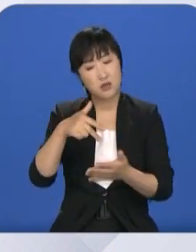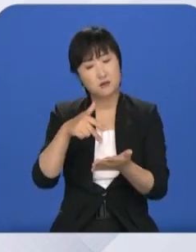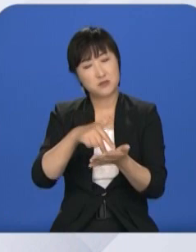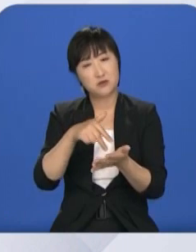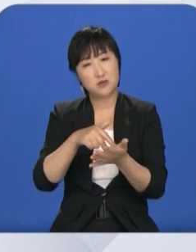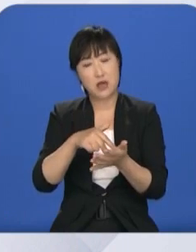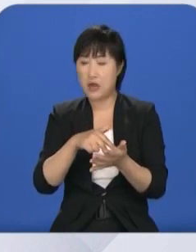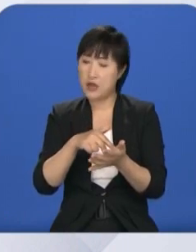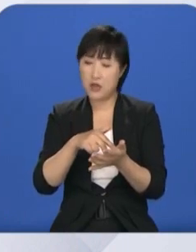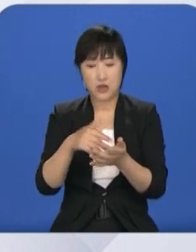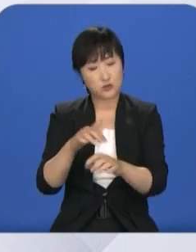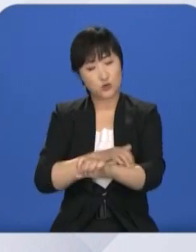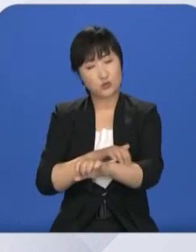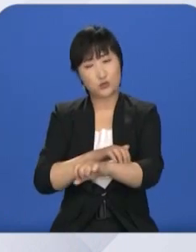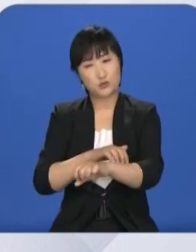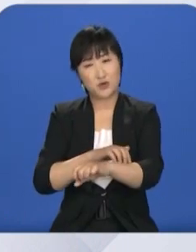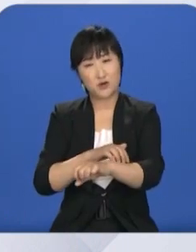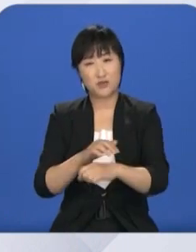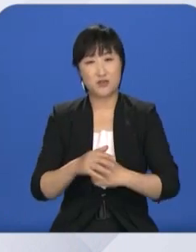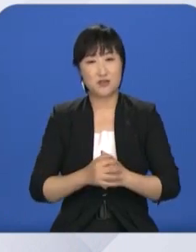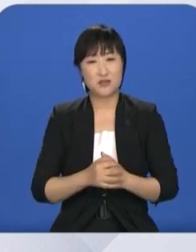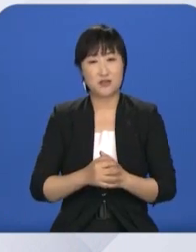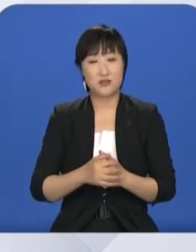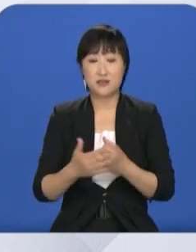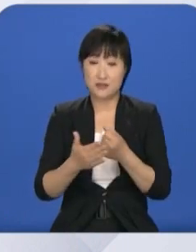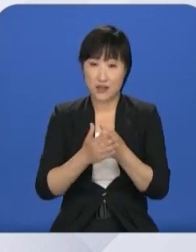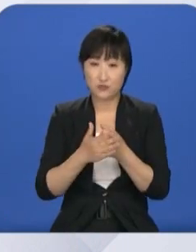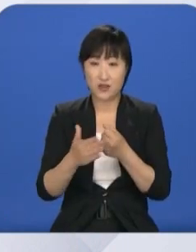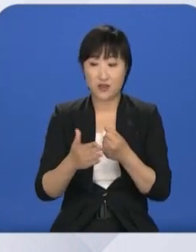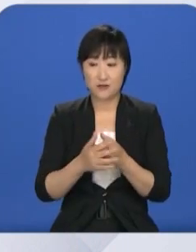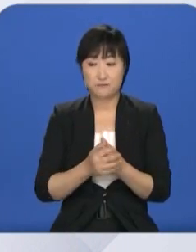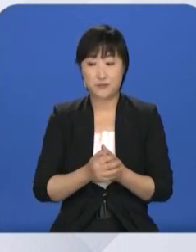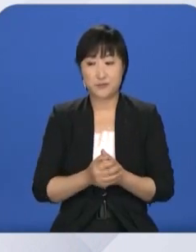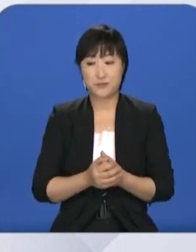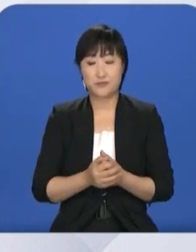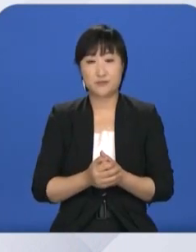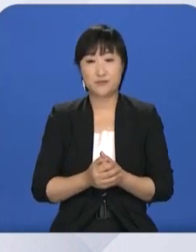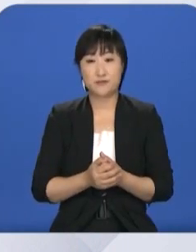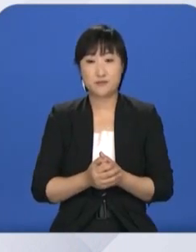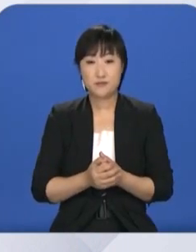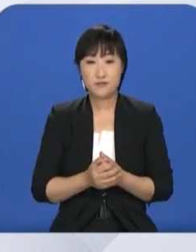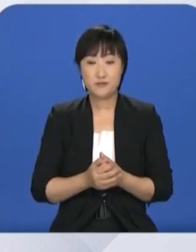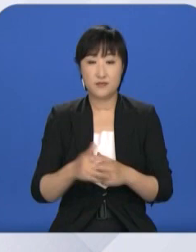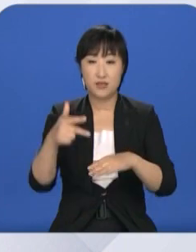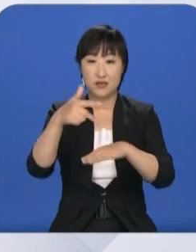관광객들로서는 불편을 가지고 있다고 봅니다. 그래서 저는 이제